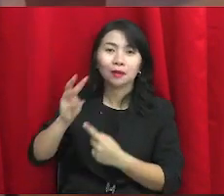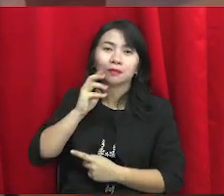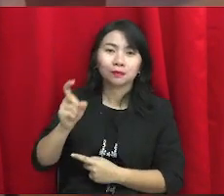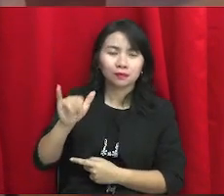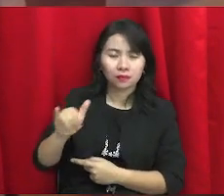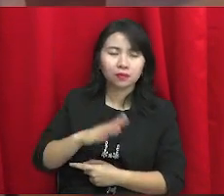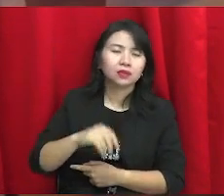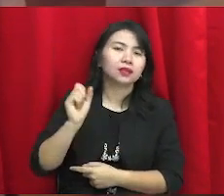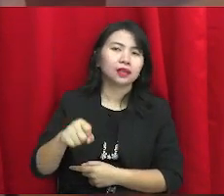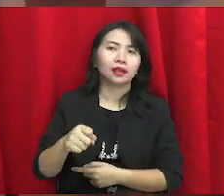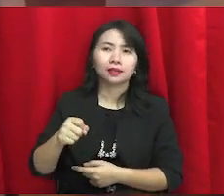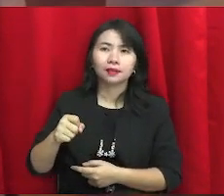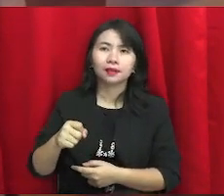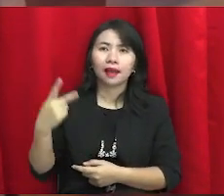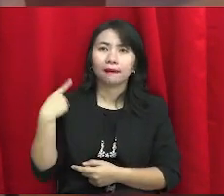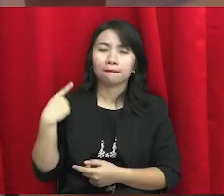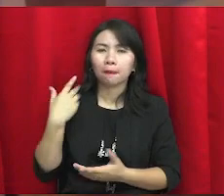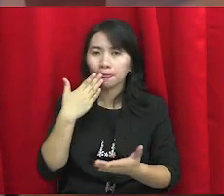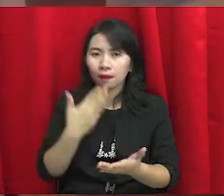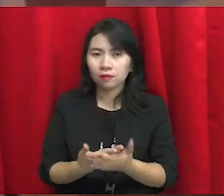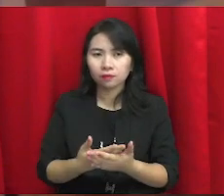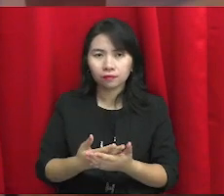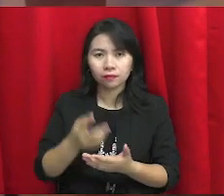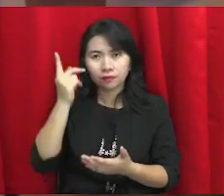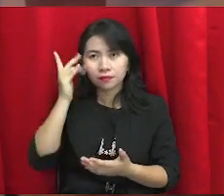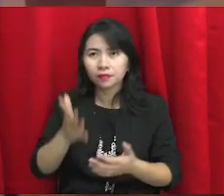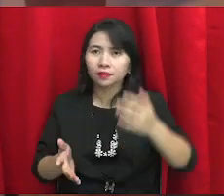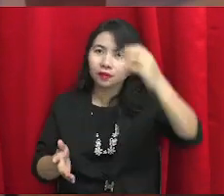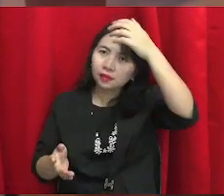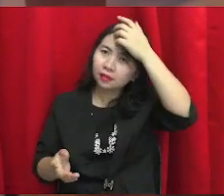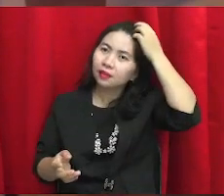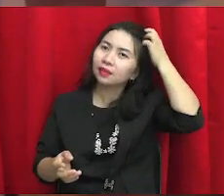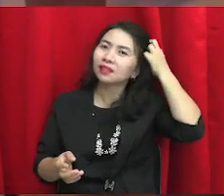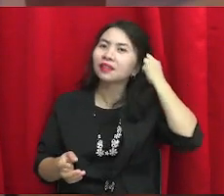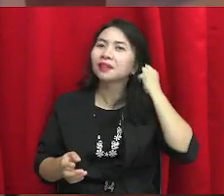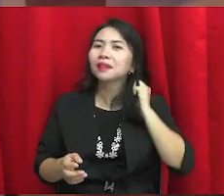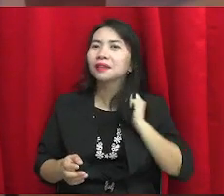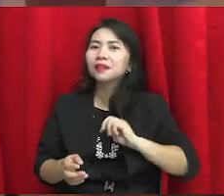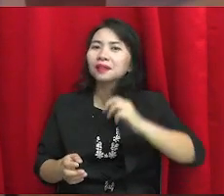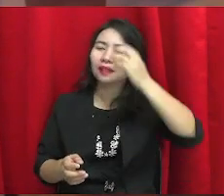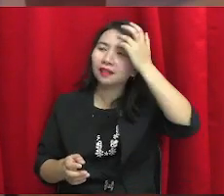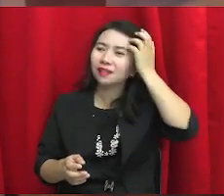Specific. Yung purpose ng Panginoon na ikaw lang. Papa yan.